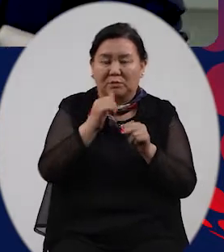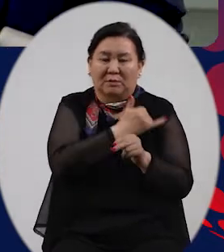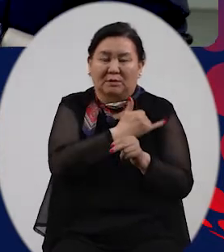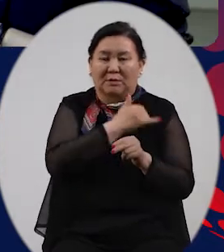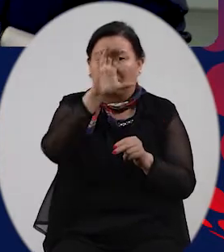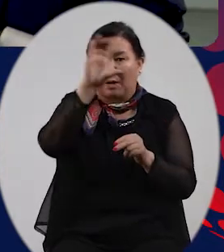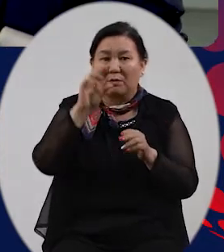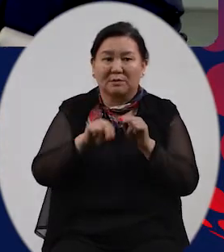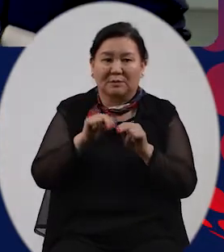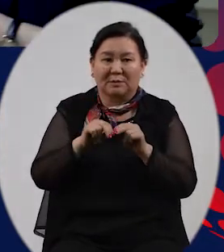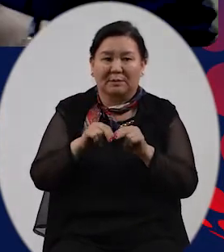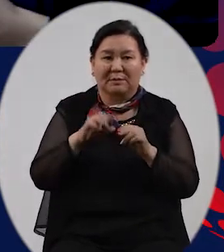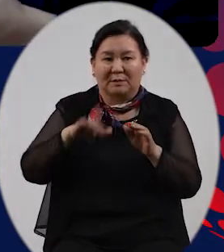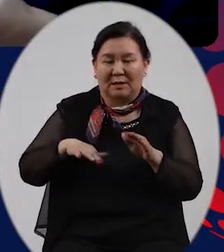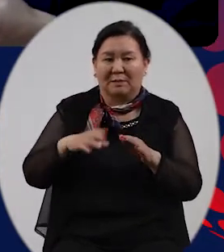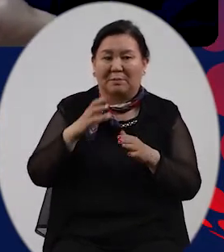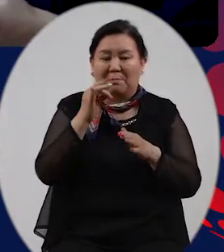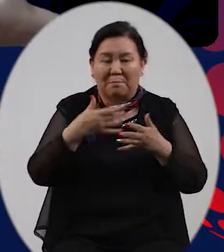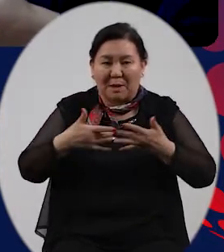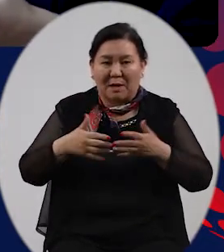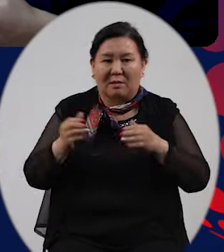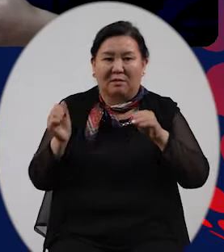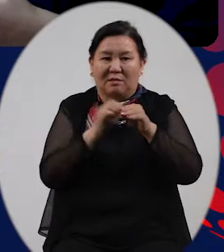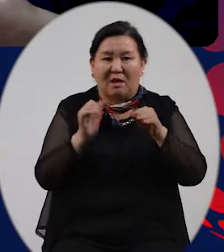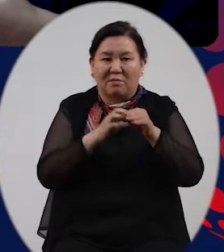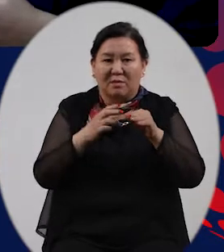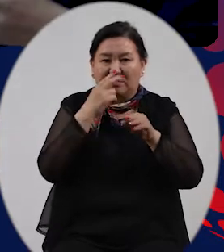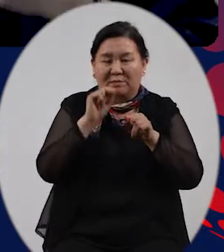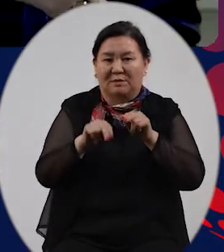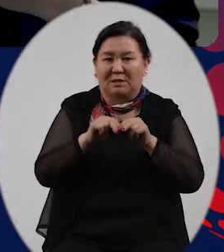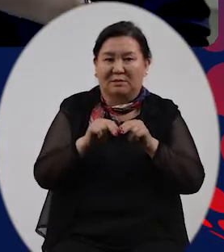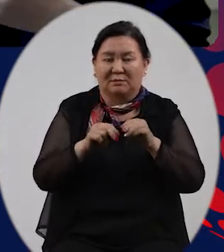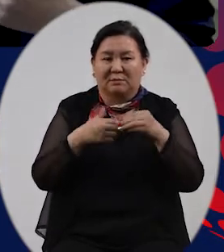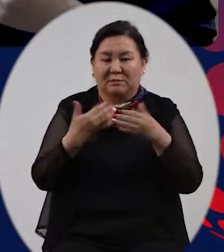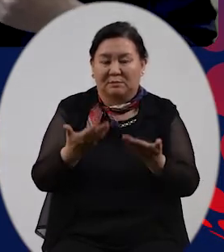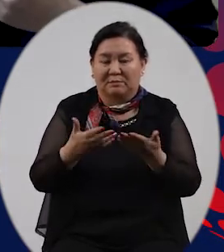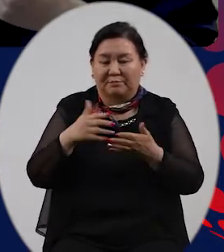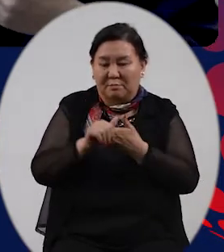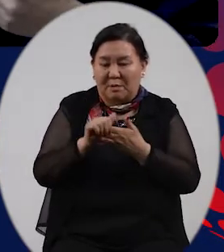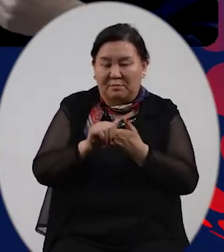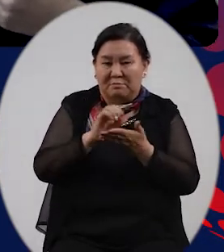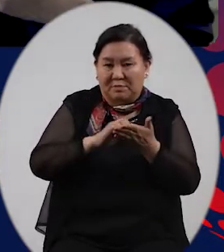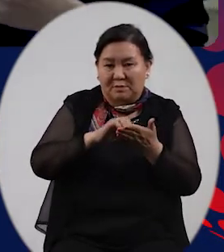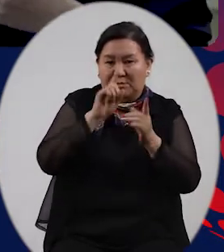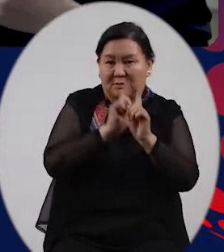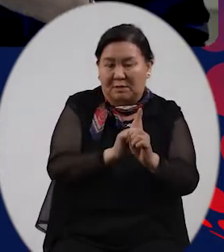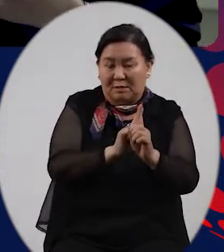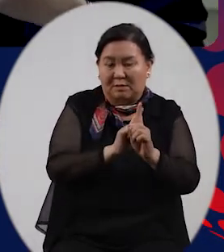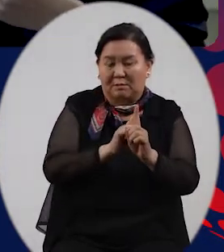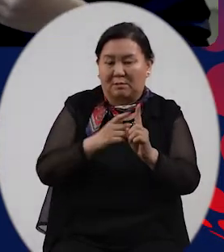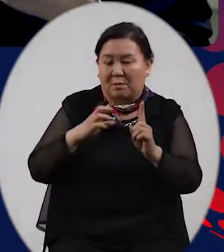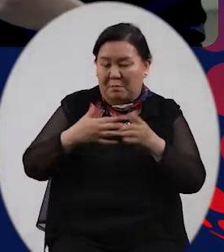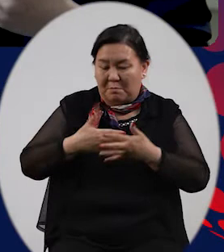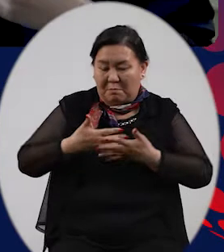үүний дараагаар бол бараа тээврийн хэрэгслийг шаарлахтаа бол шалгана. Өөрөөр хэлбэл бол та бүхний өгсөн баримт бичиг маань баримт бичигээр байгаа